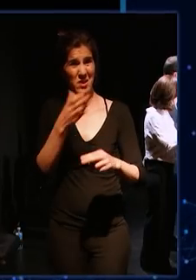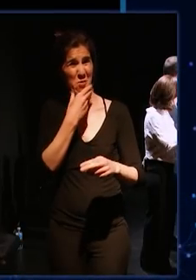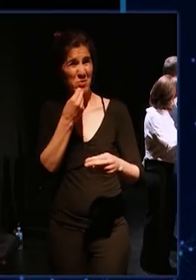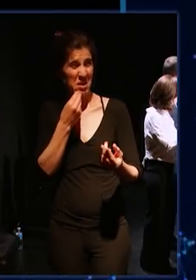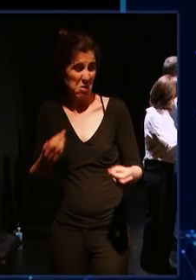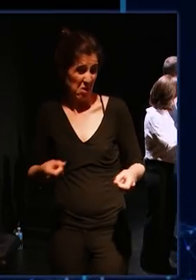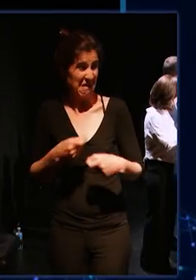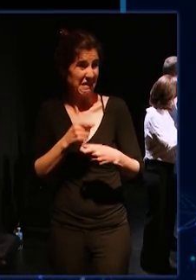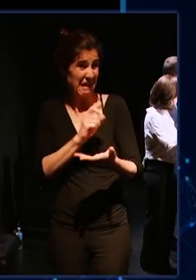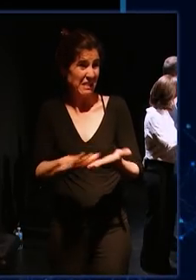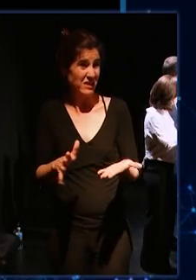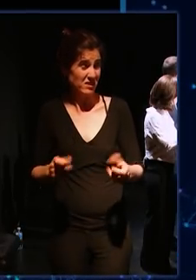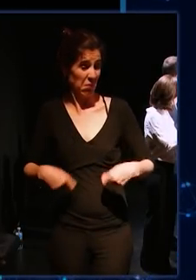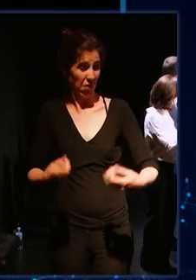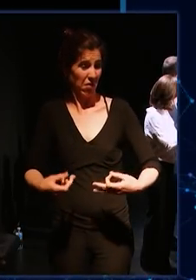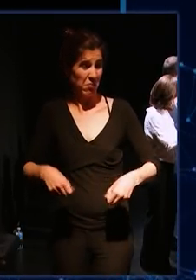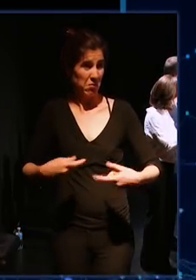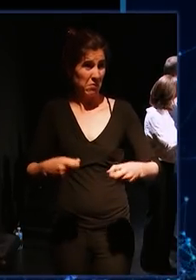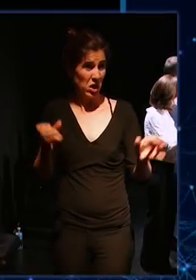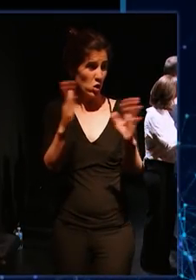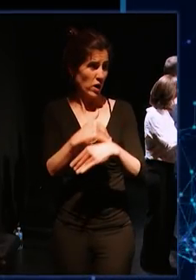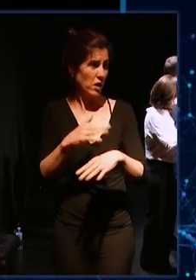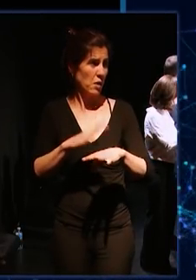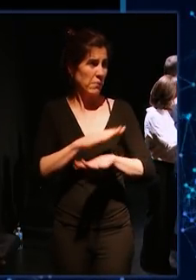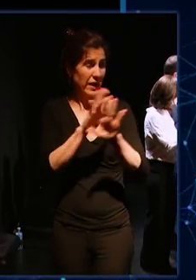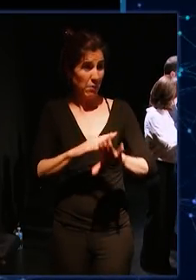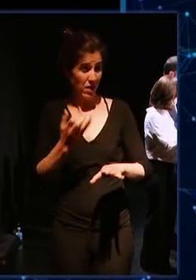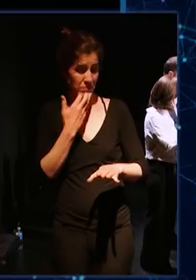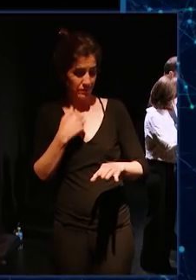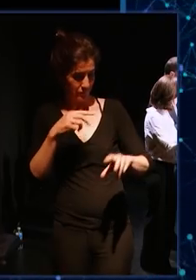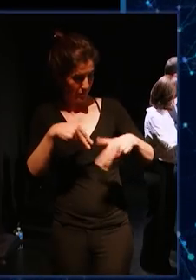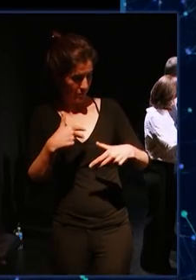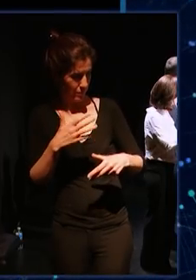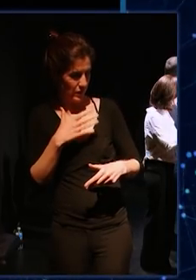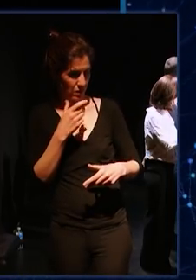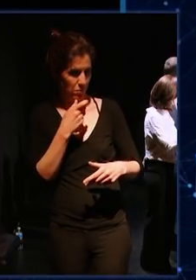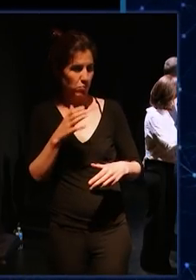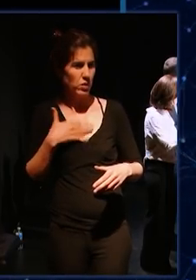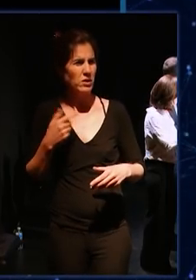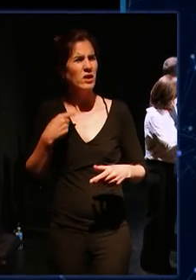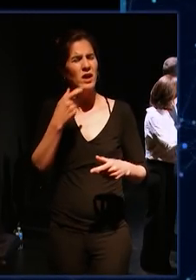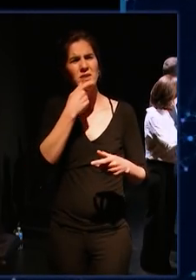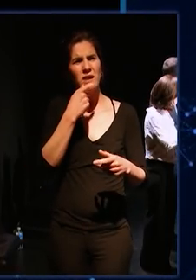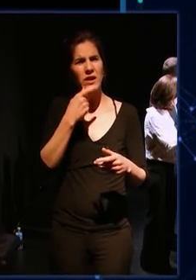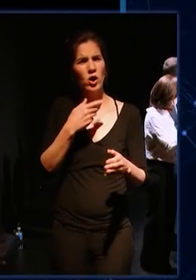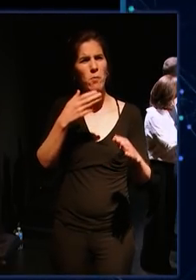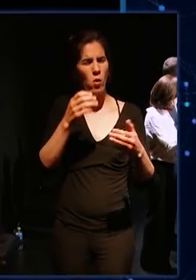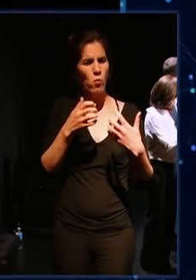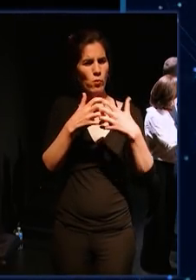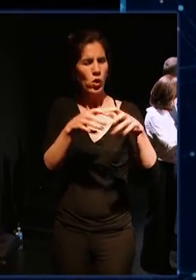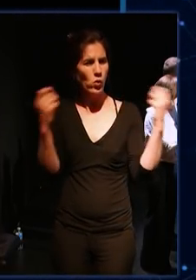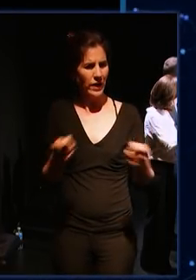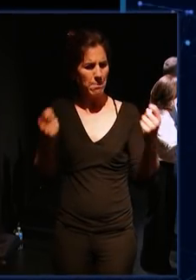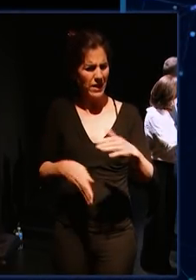despesa. Per acabar, si em permeteu, sí, també ens agradaria fer una campanya, no, constant als centres educatius,